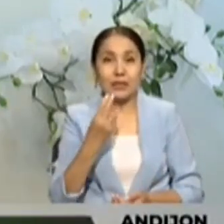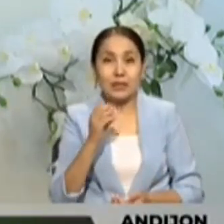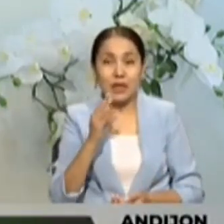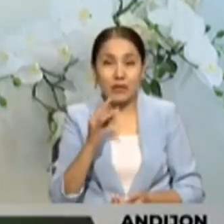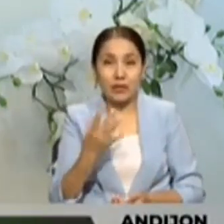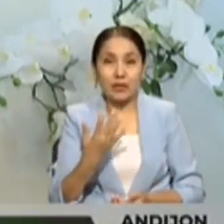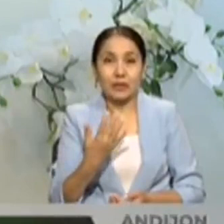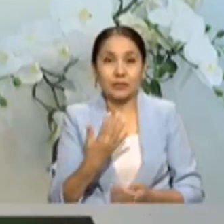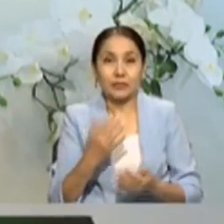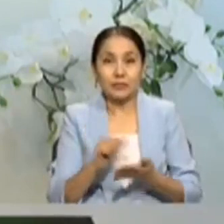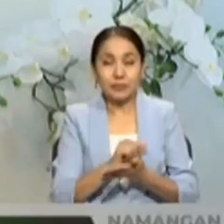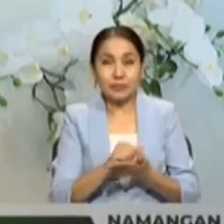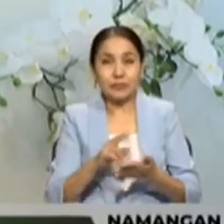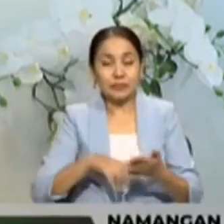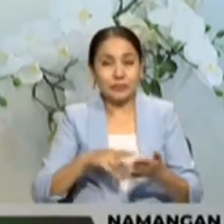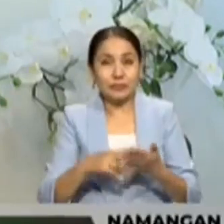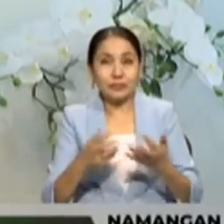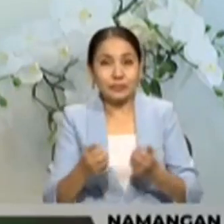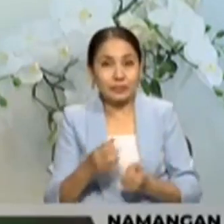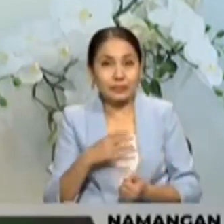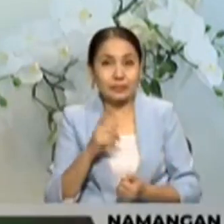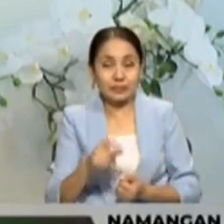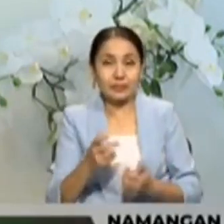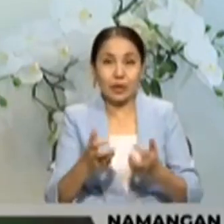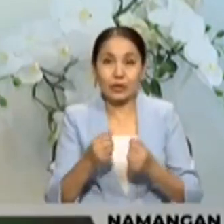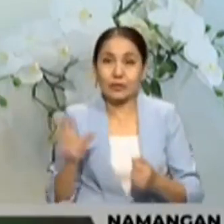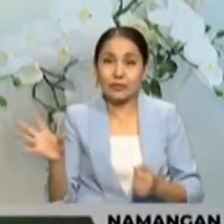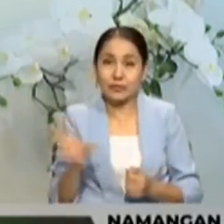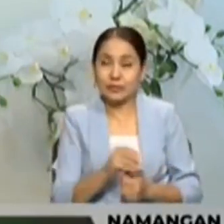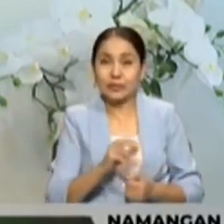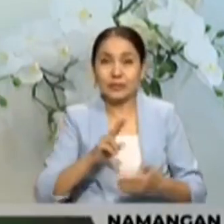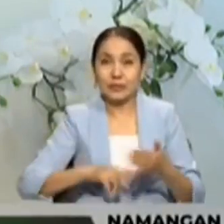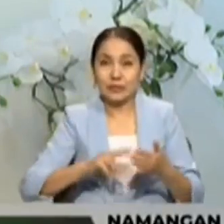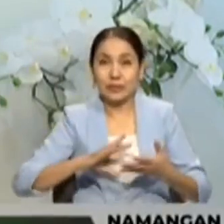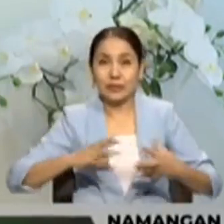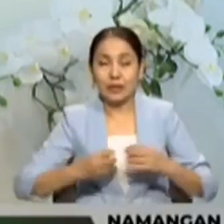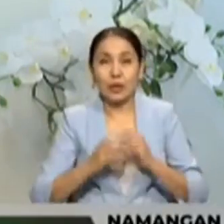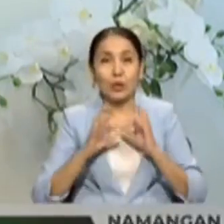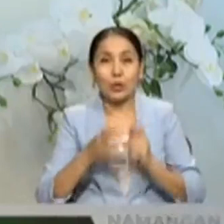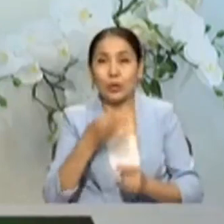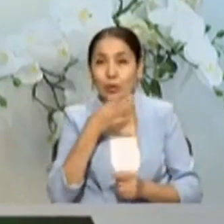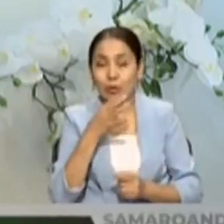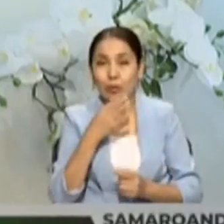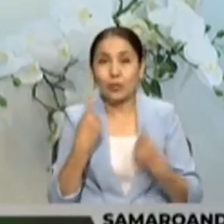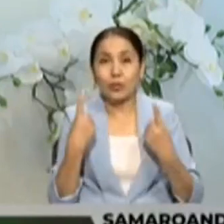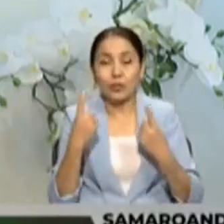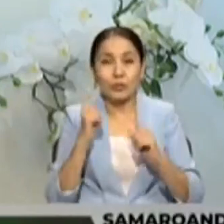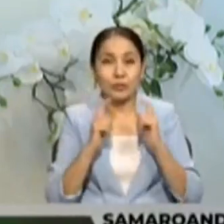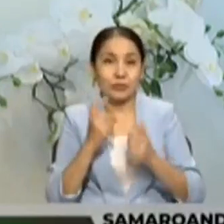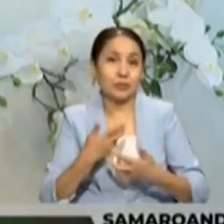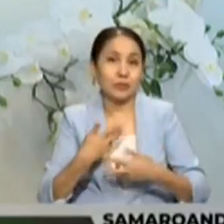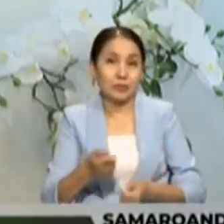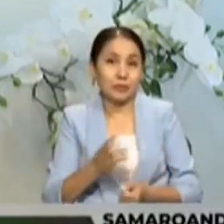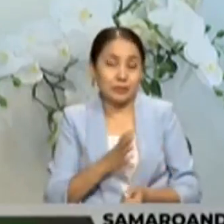Duolingo larni sanab o'tsak arziydi va shu olgan sertifikatlarim natijasida dunyoning nufuzli universitetlariga qabul